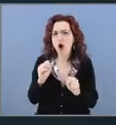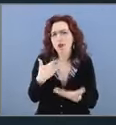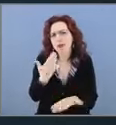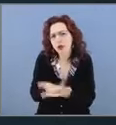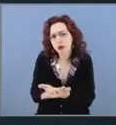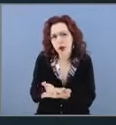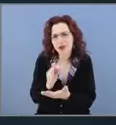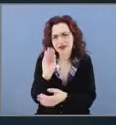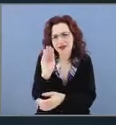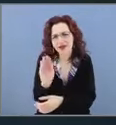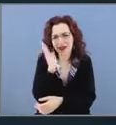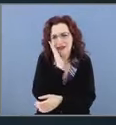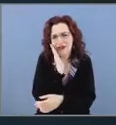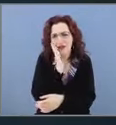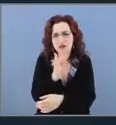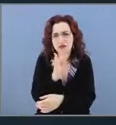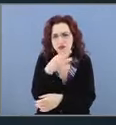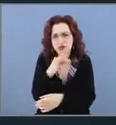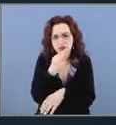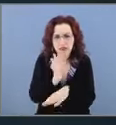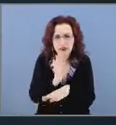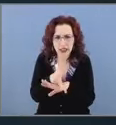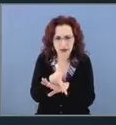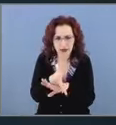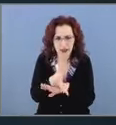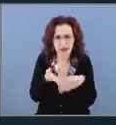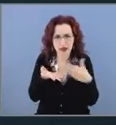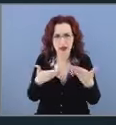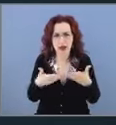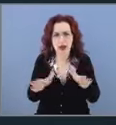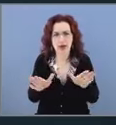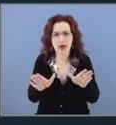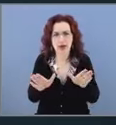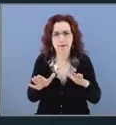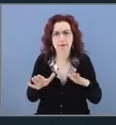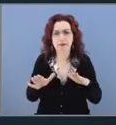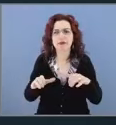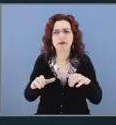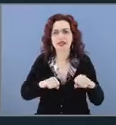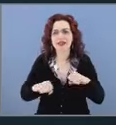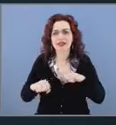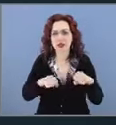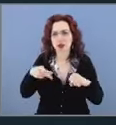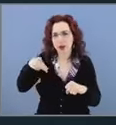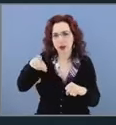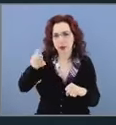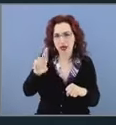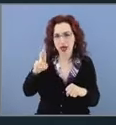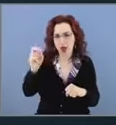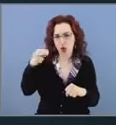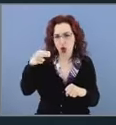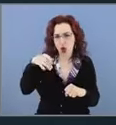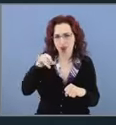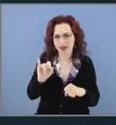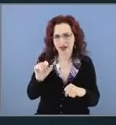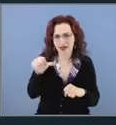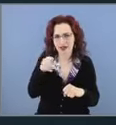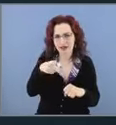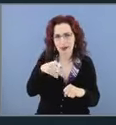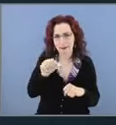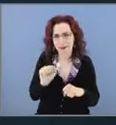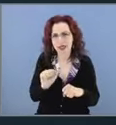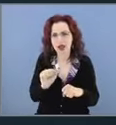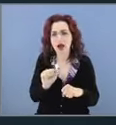Quindi apriamo con il direttore Corporate Affairs di Peroni S.p.A. e presidente della sezione alimentare di Unindustria,